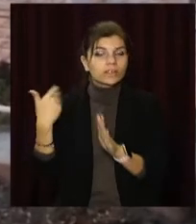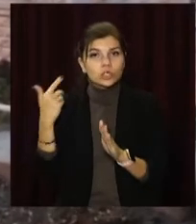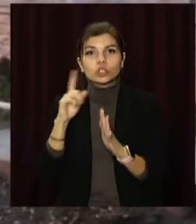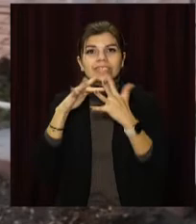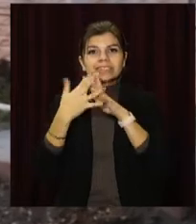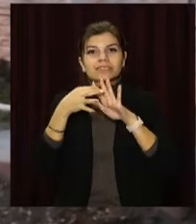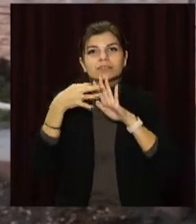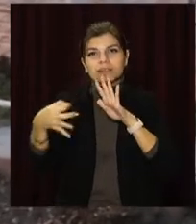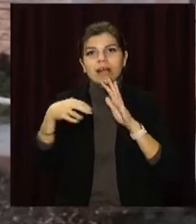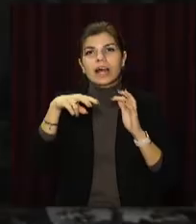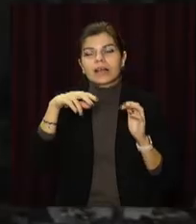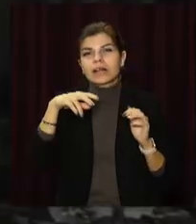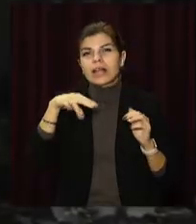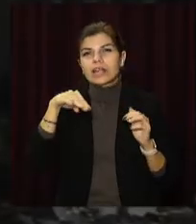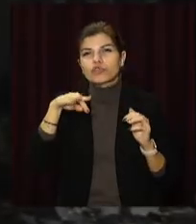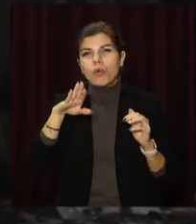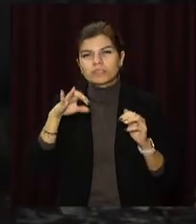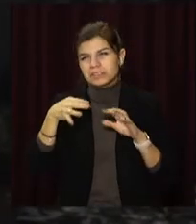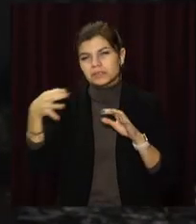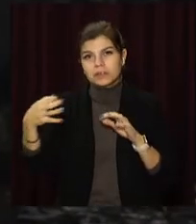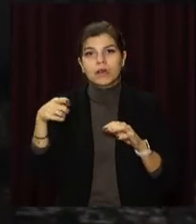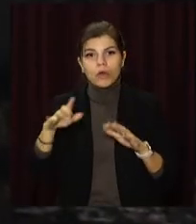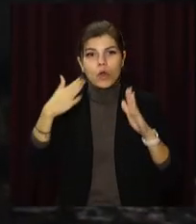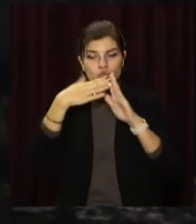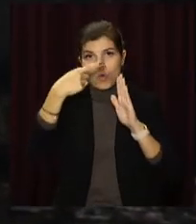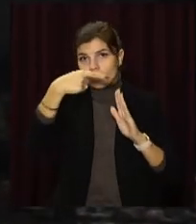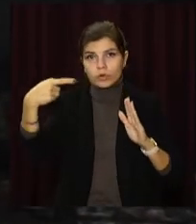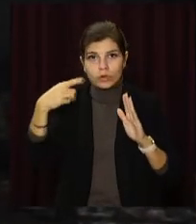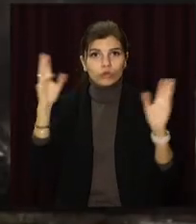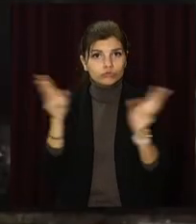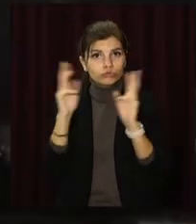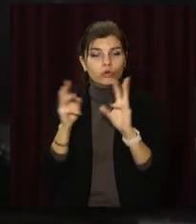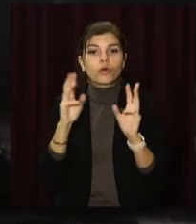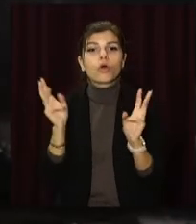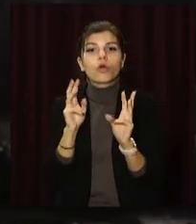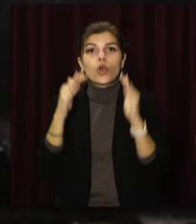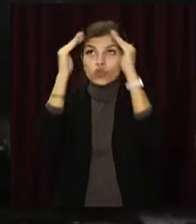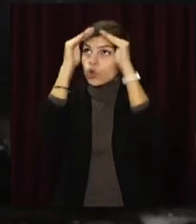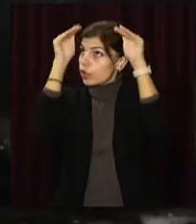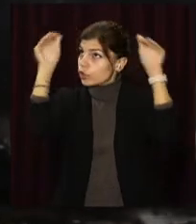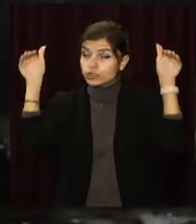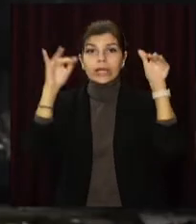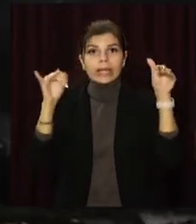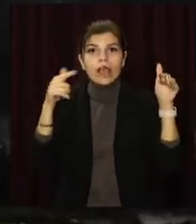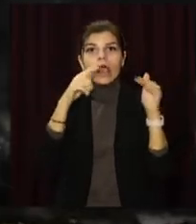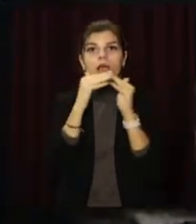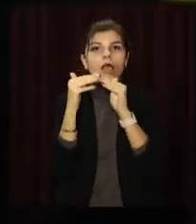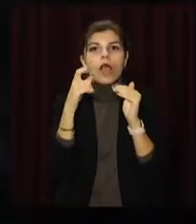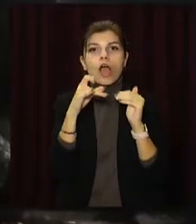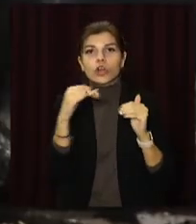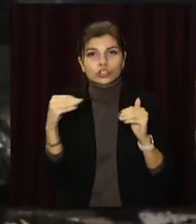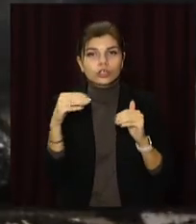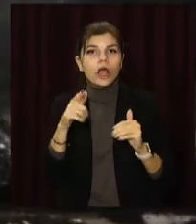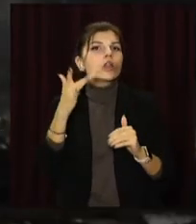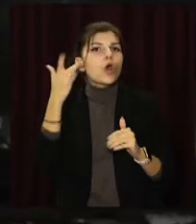селі Сурсько-Литовське Дніпровського району палає одноповерховий житловий будинок. Вогонь охопив дах будинку та гараж. Вщент згорів